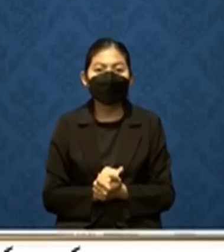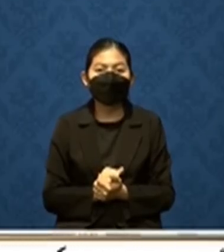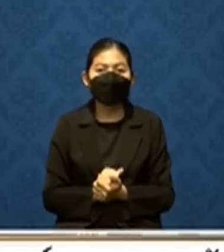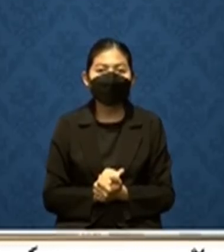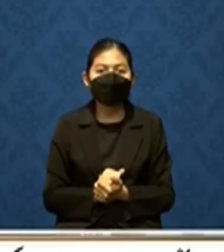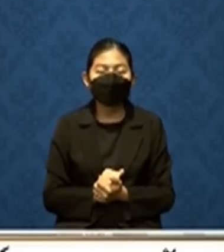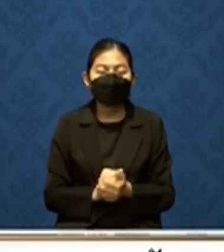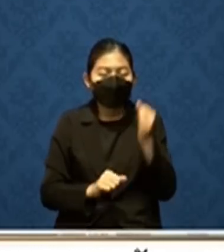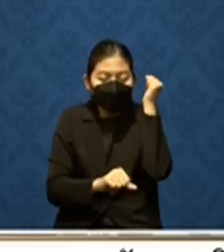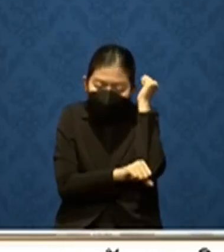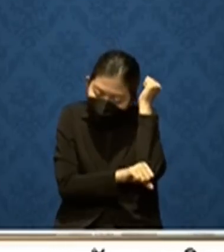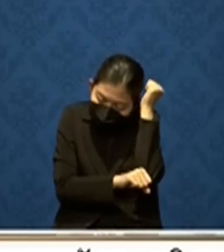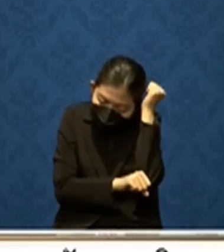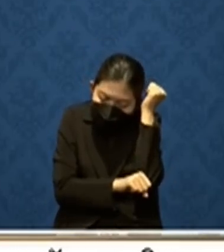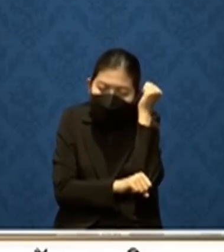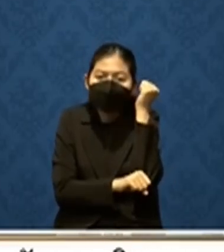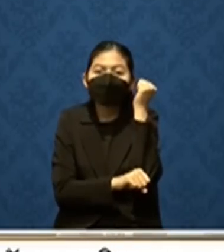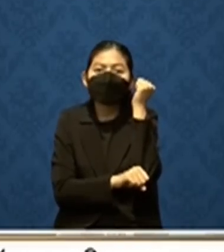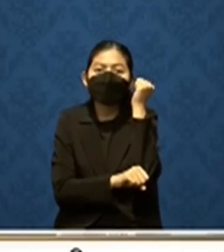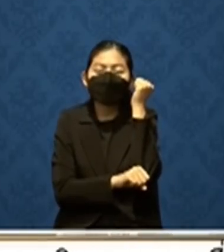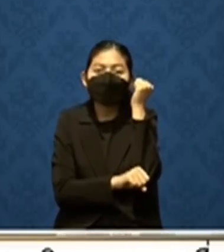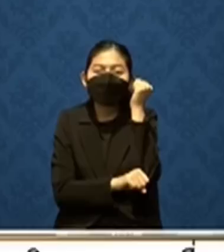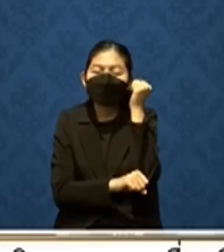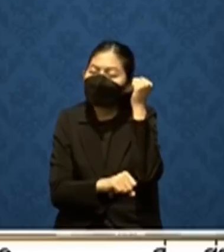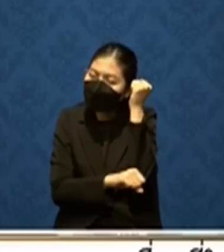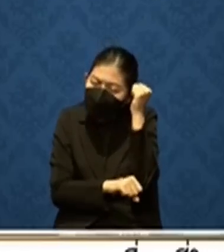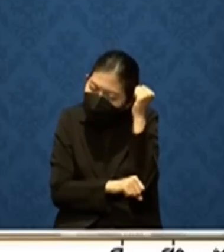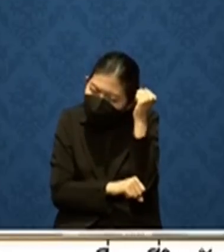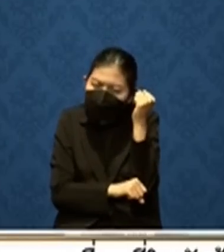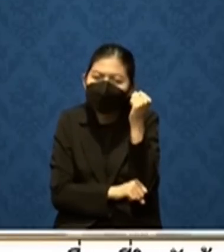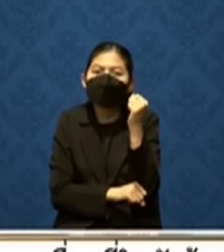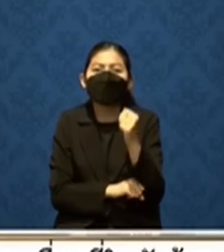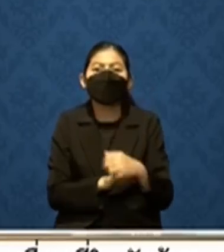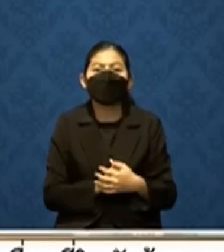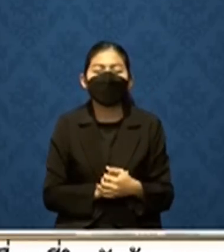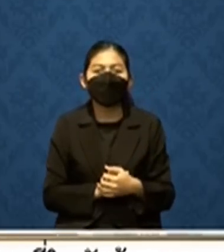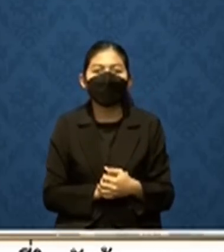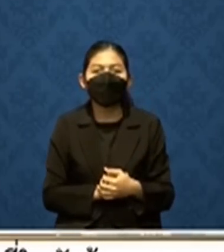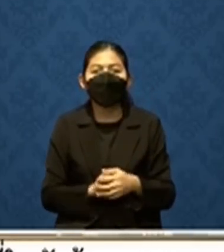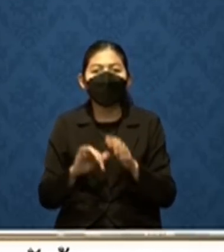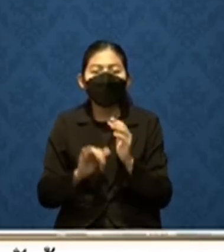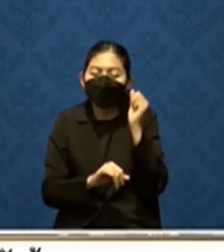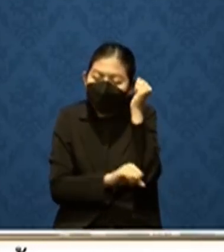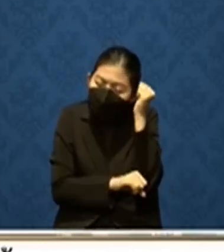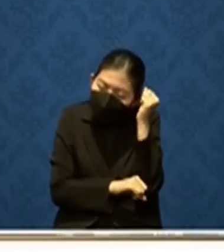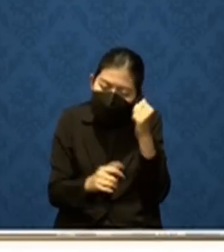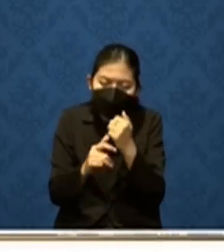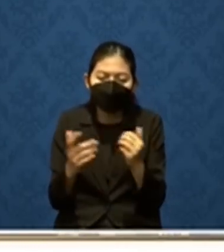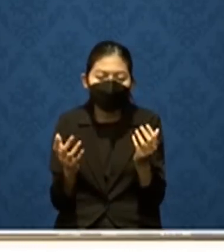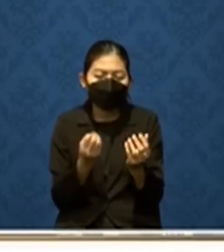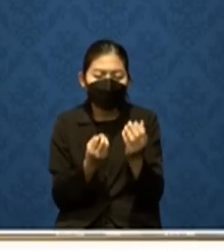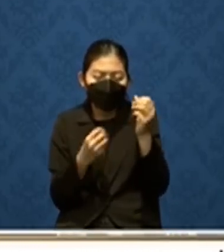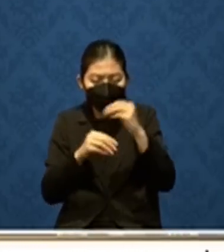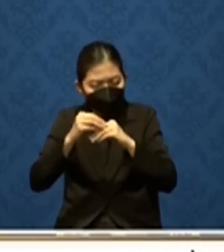ก็ยากจนข้นแค้นนะครับขอเช็คยอดจนถึงขีดสุดคนจนมากขึ้นเป็นประวัติศาสตร์